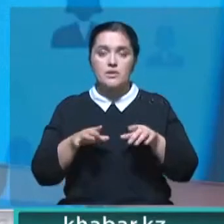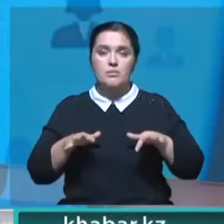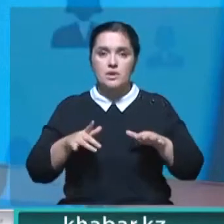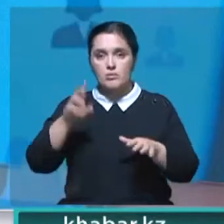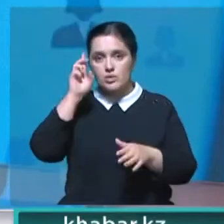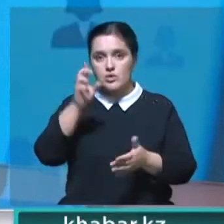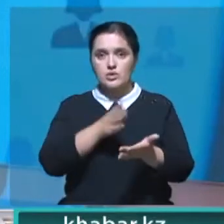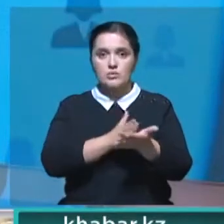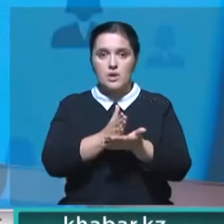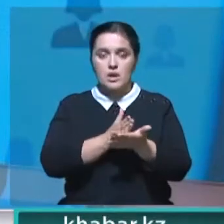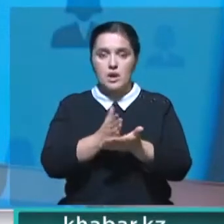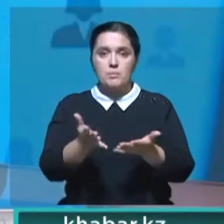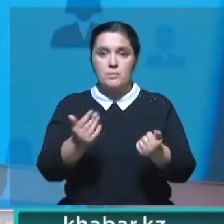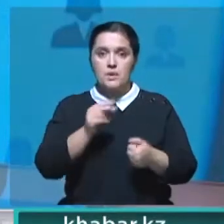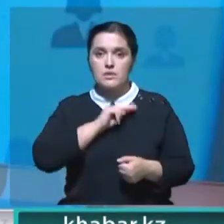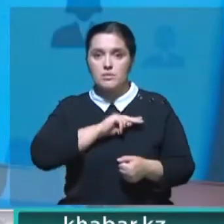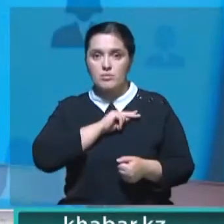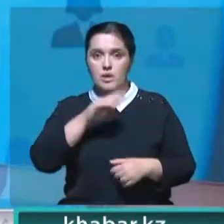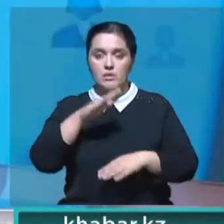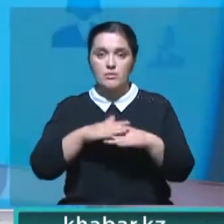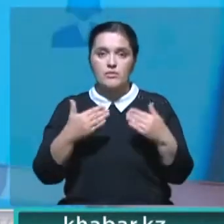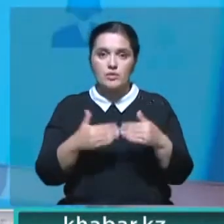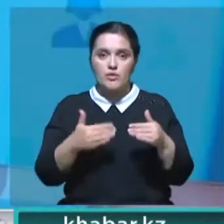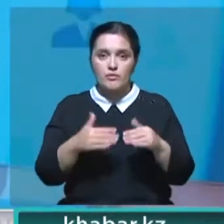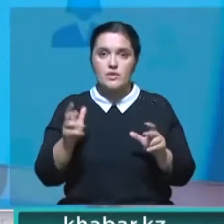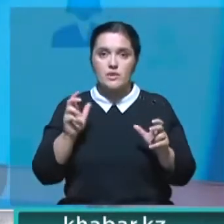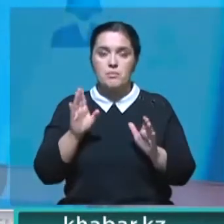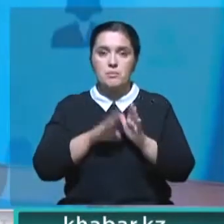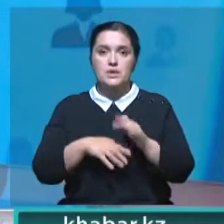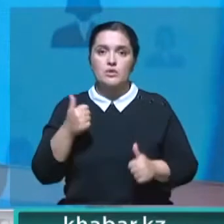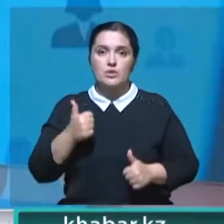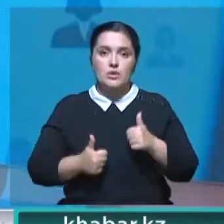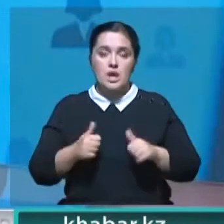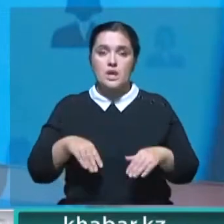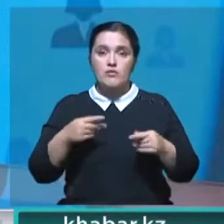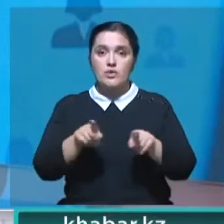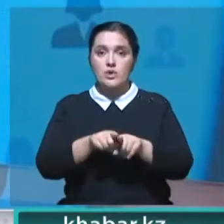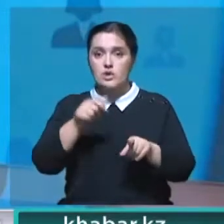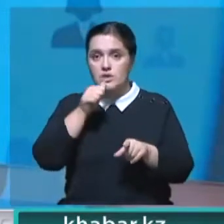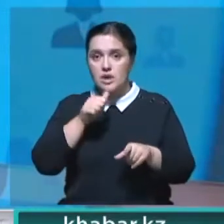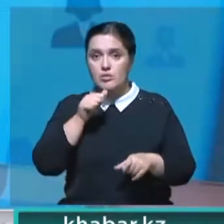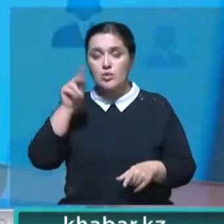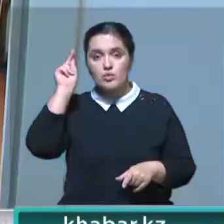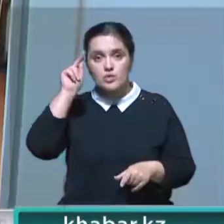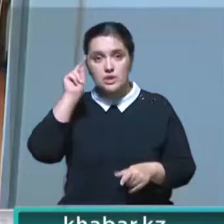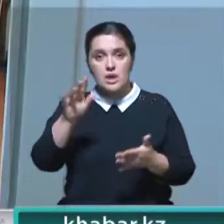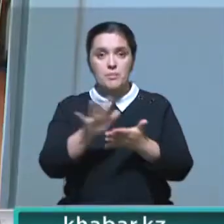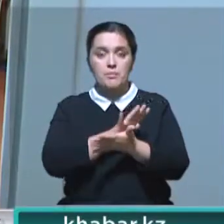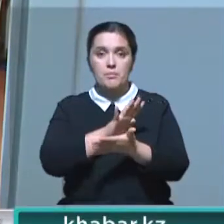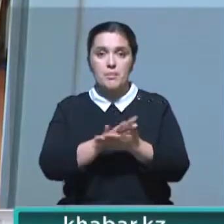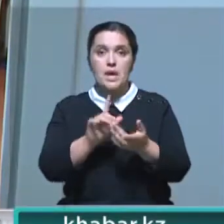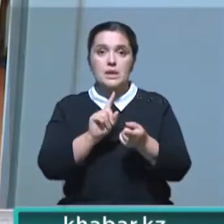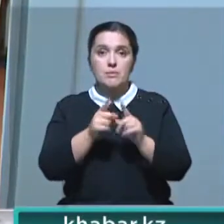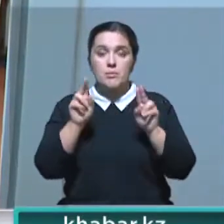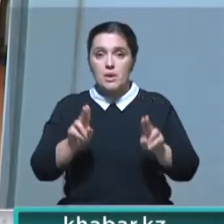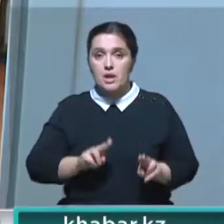В агентстве по делам госслужбы предлагают брать на работу в акиматы выпускников вузов без конкурса. Но давать такой шанс только тем, кто учился на